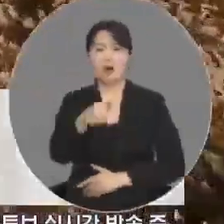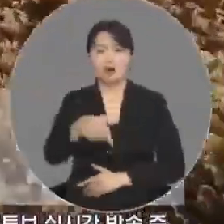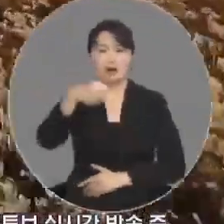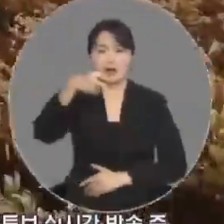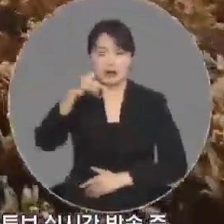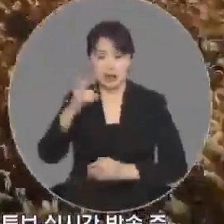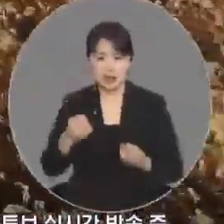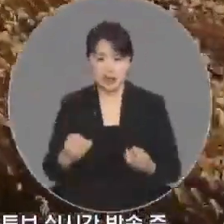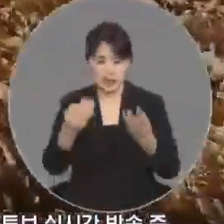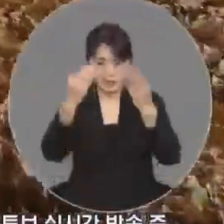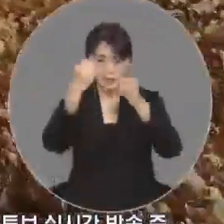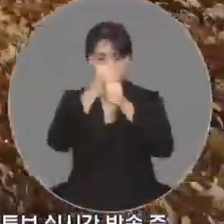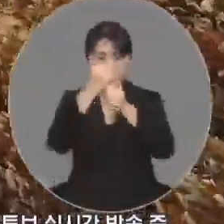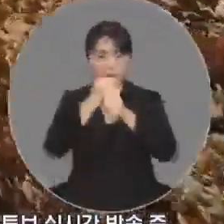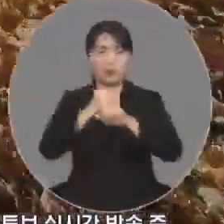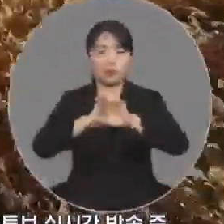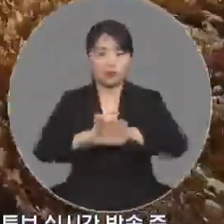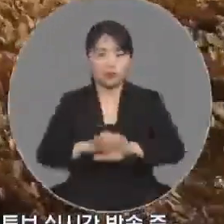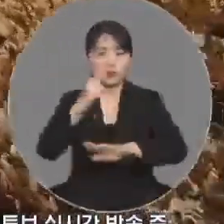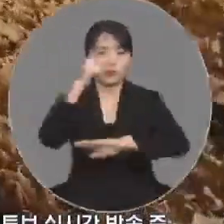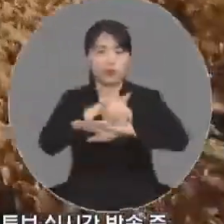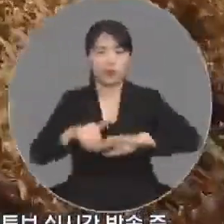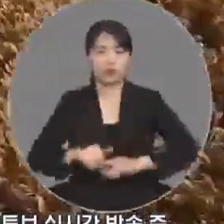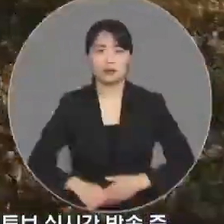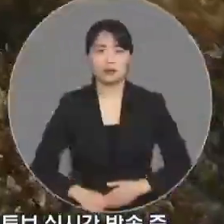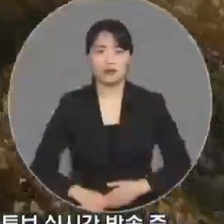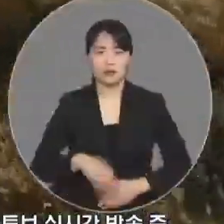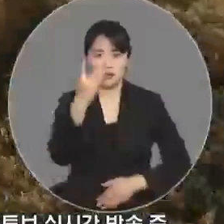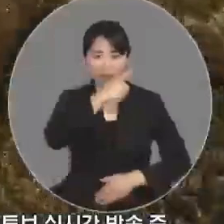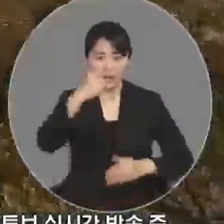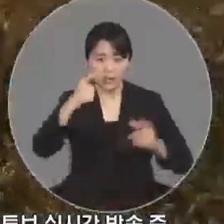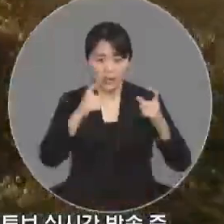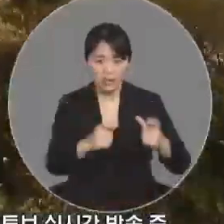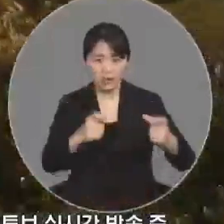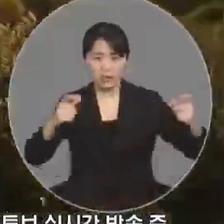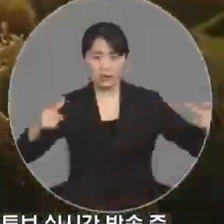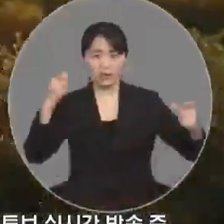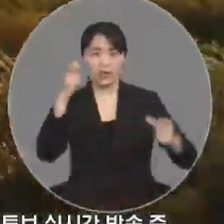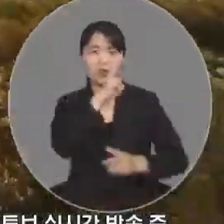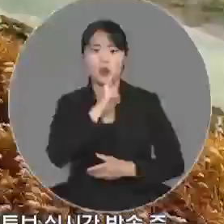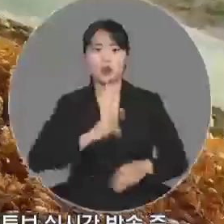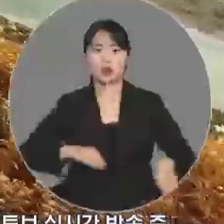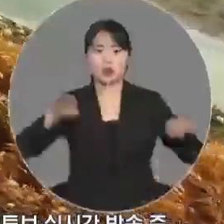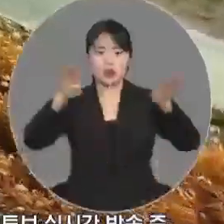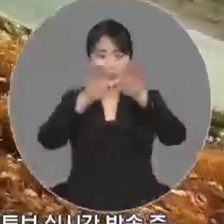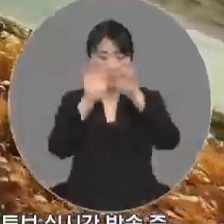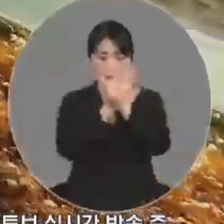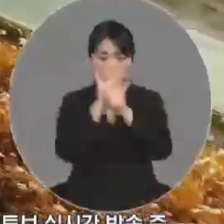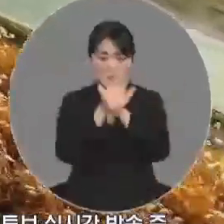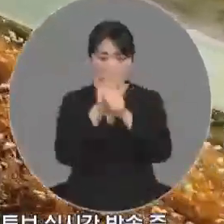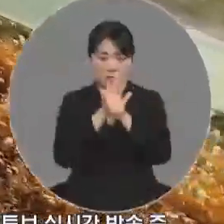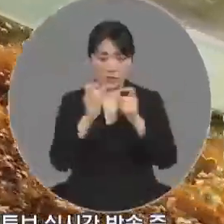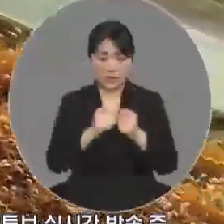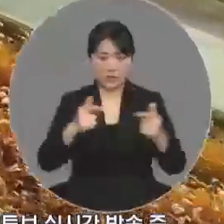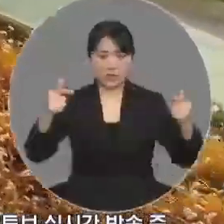있습니다. 태화강 하구까지 정원이 늘어나고 편의시설도 풍성해지면서 태화강